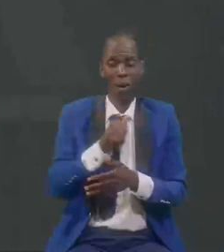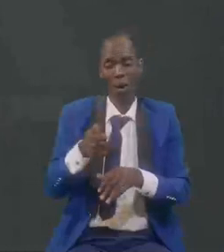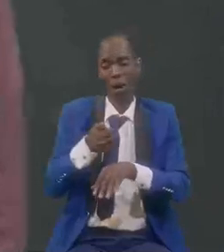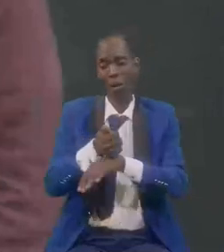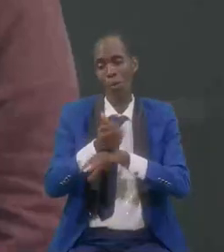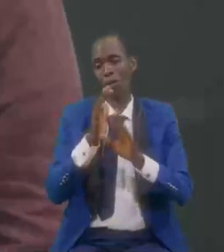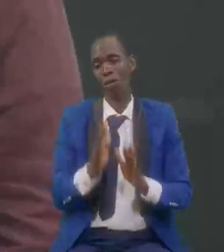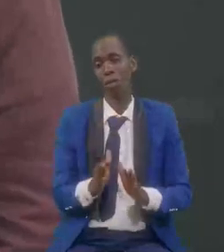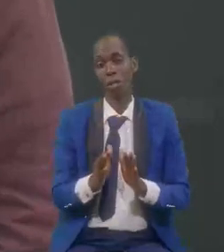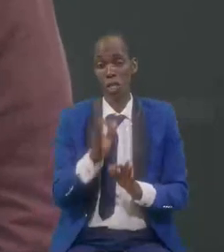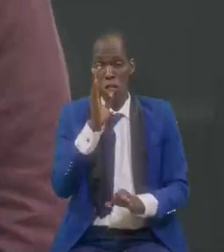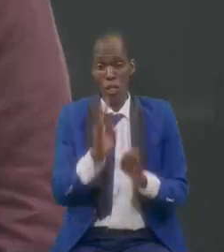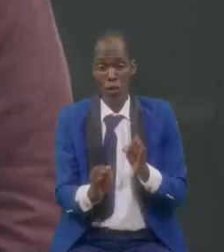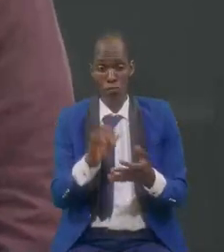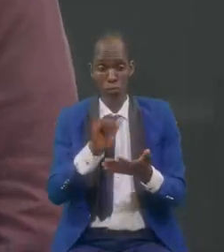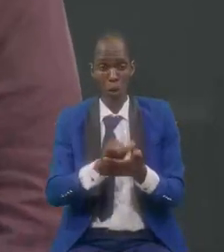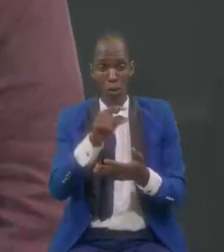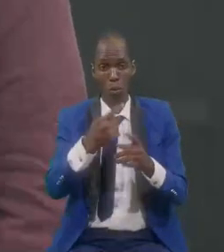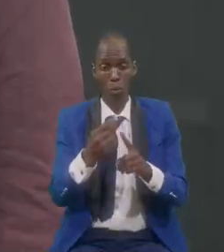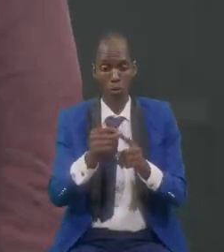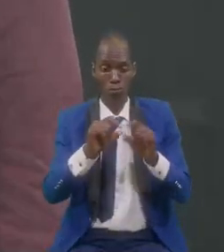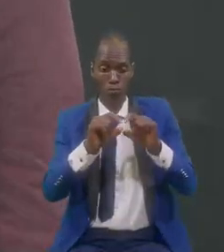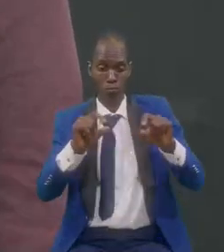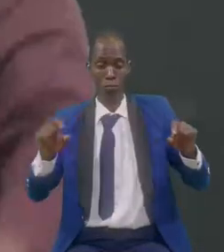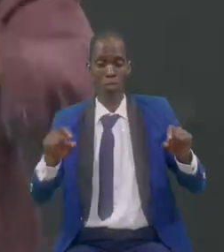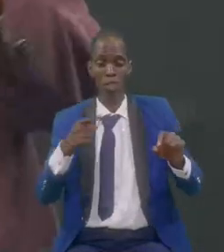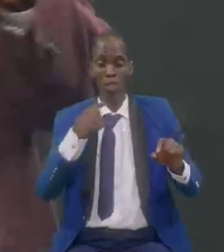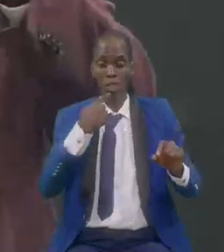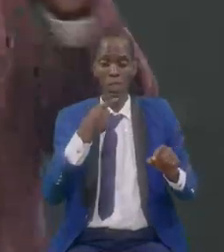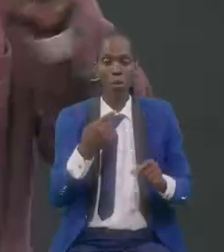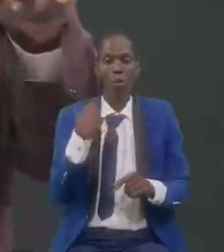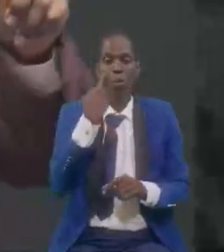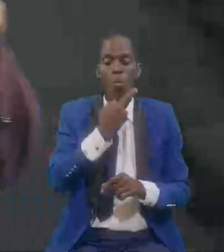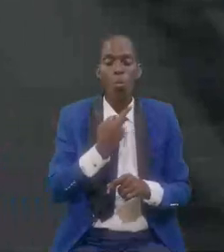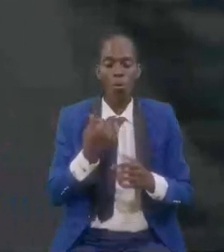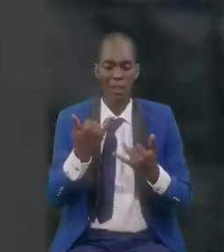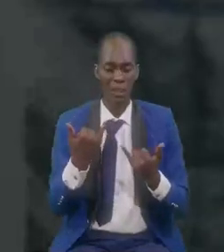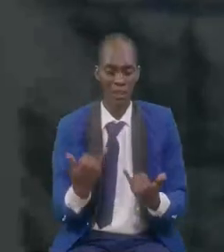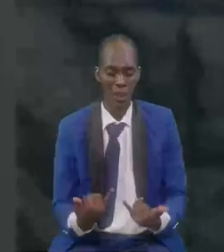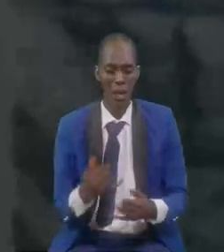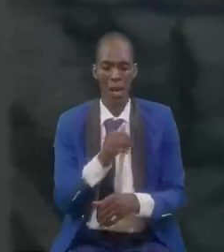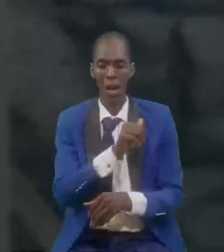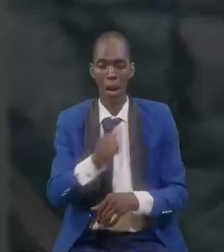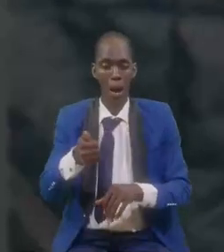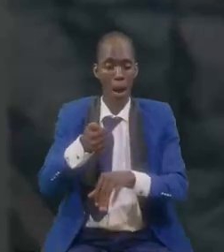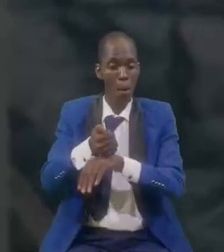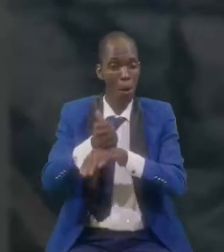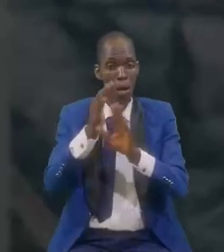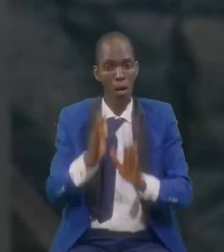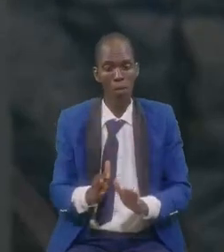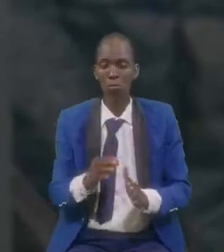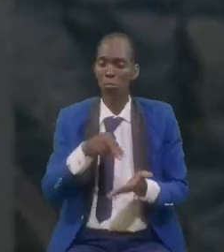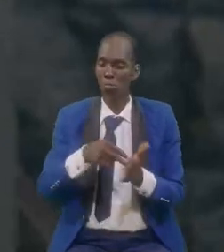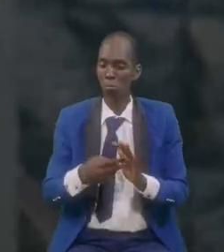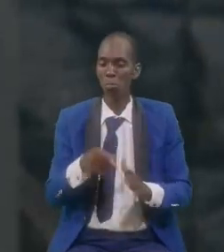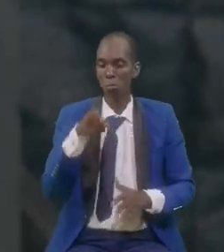dit, moi qui suis maintenant un blasphémateur, il n'aurait pas goûté